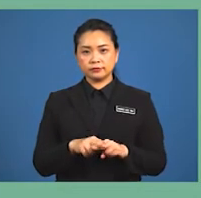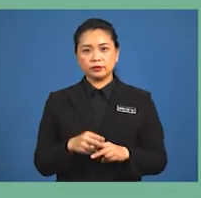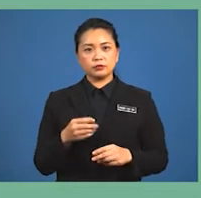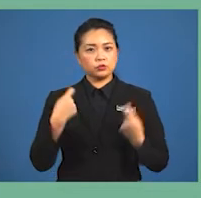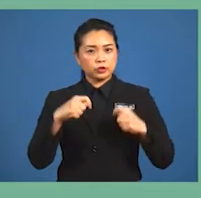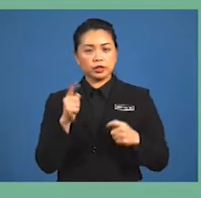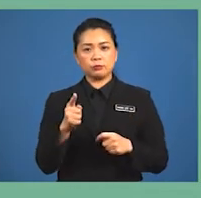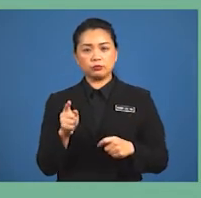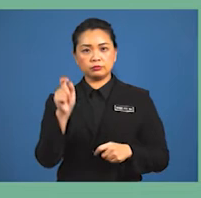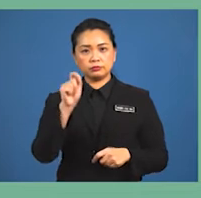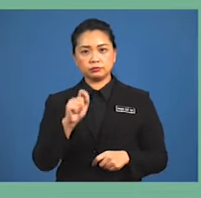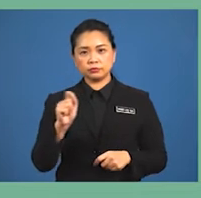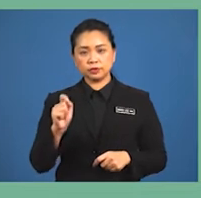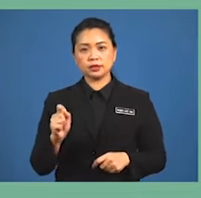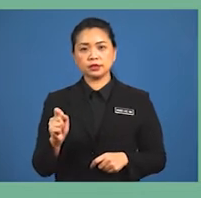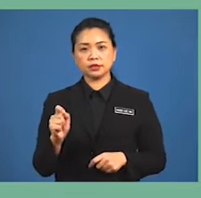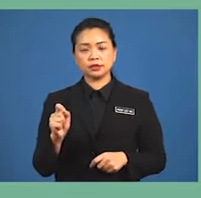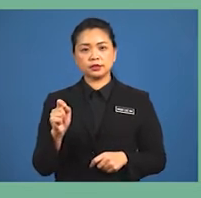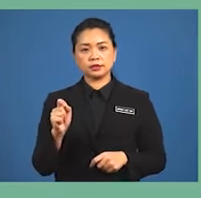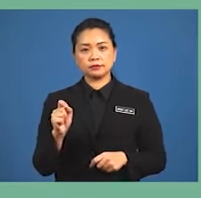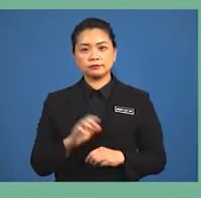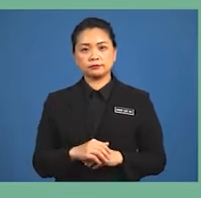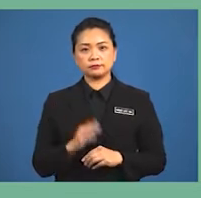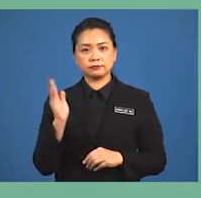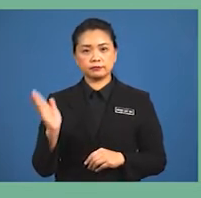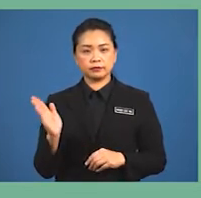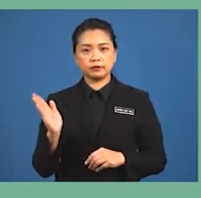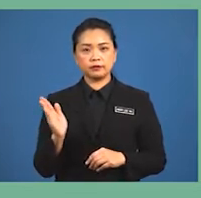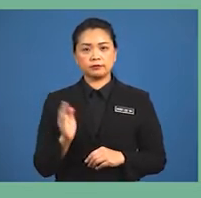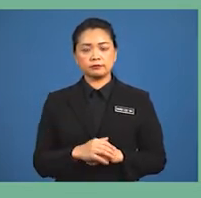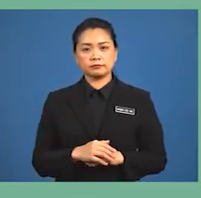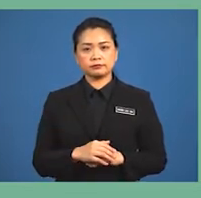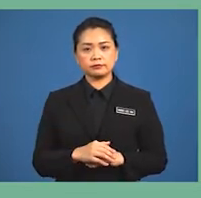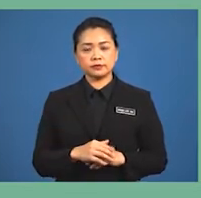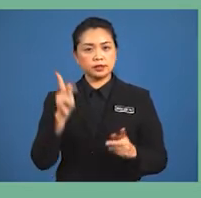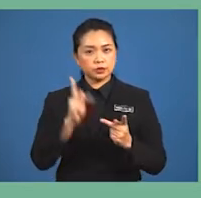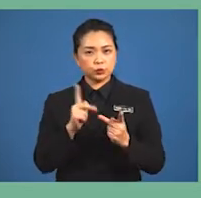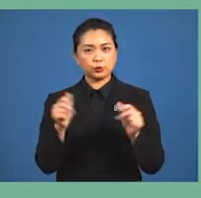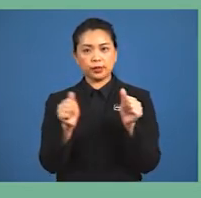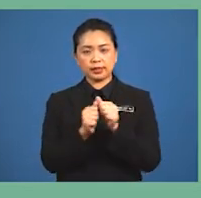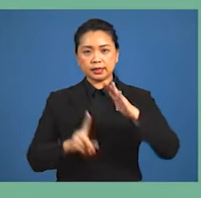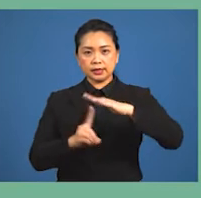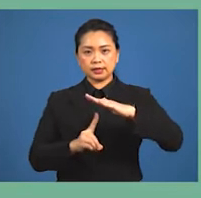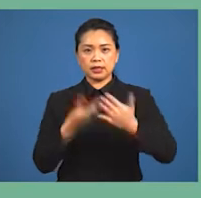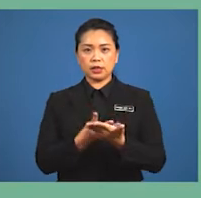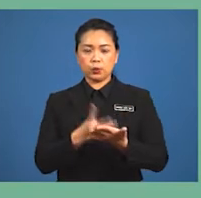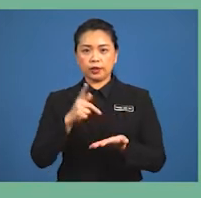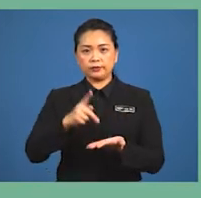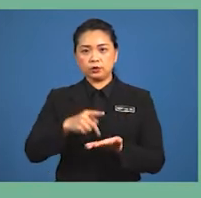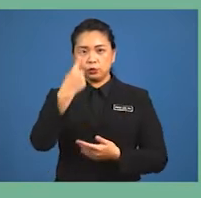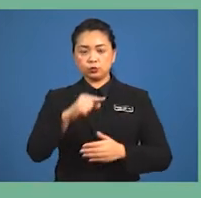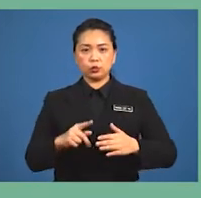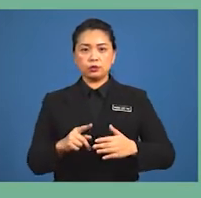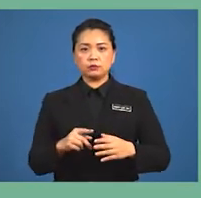cuba kamu senaraikan touch points dalam pakej rangsangan ekonomi yang sesuai dengan dasar kewangan kuantitatif